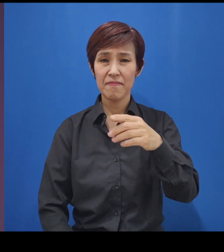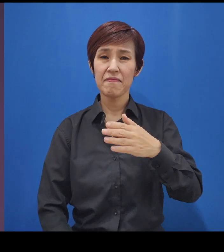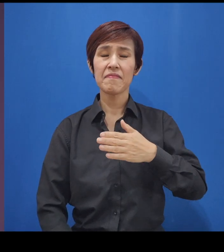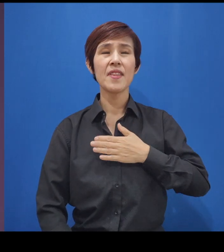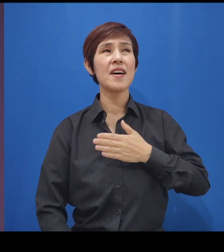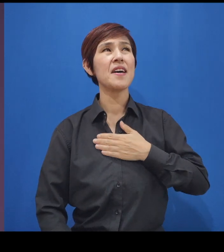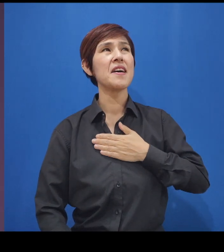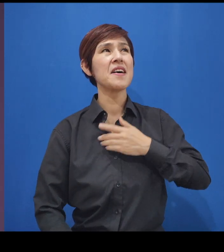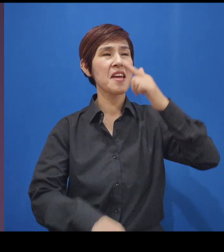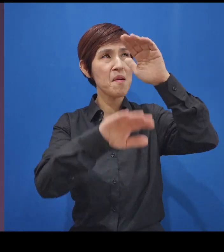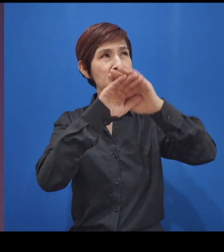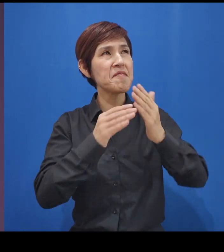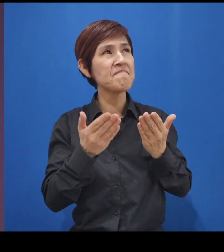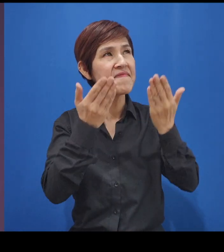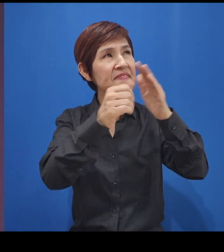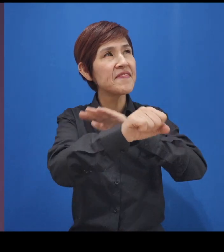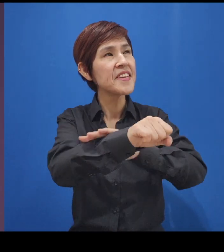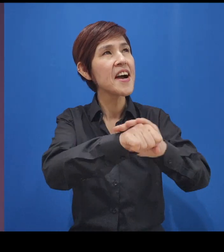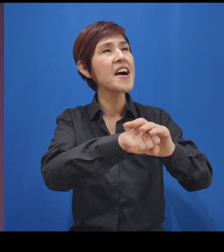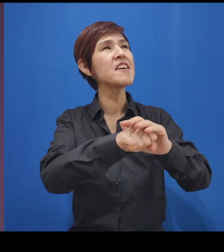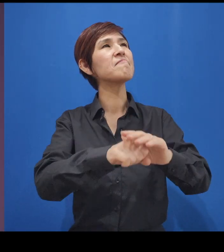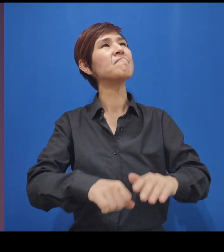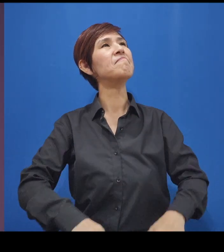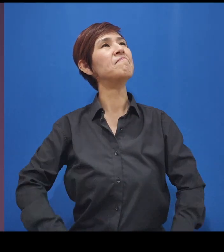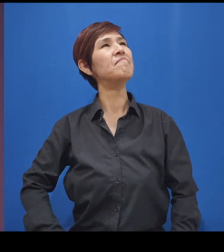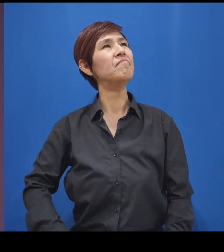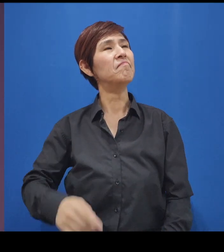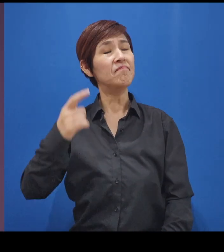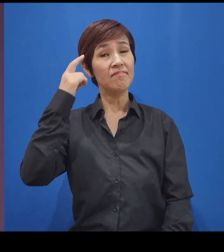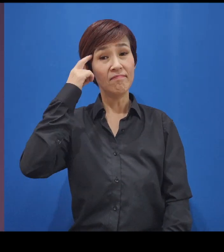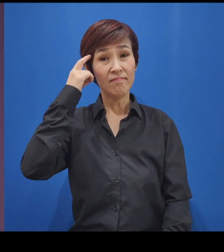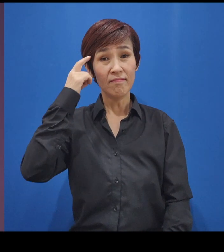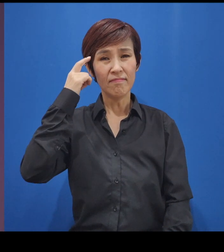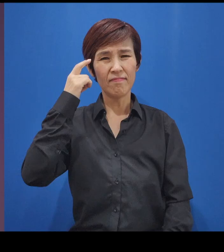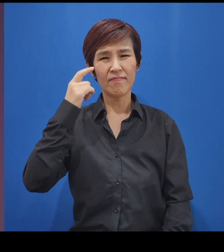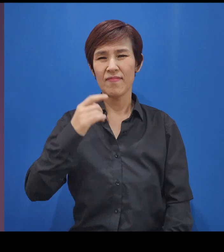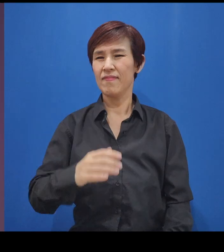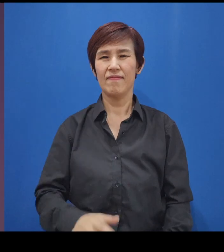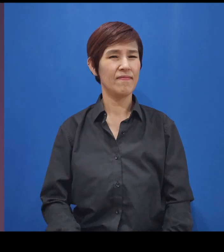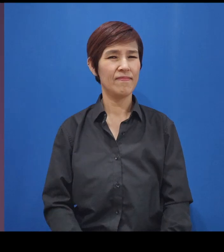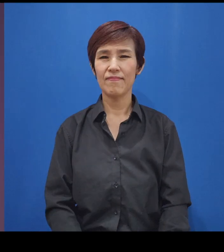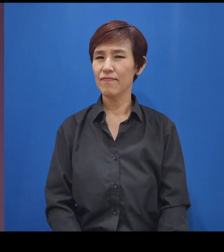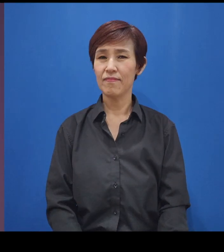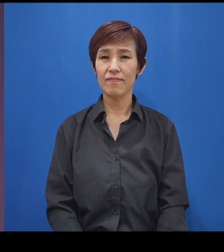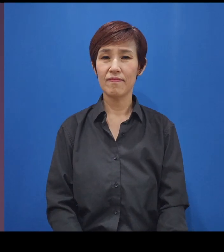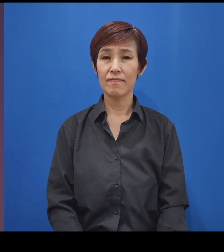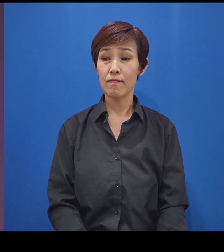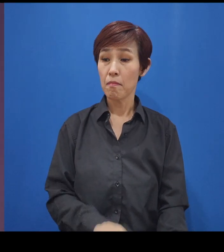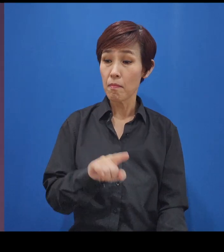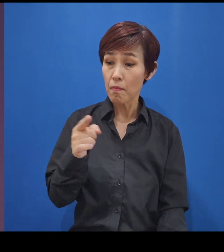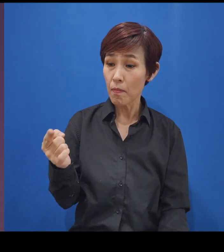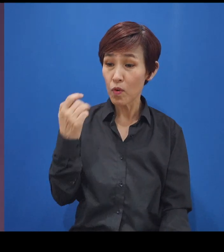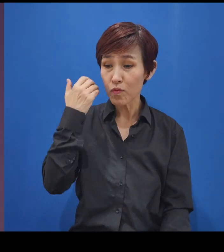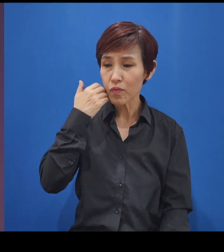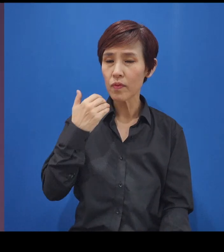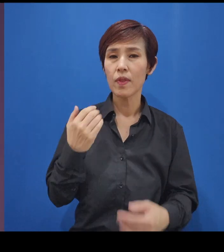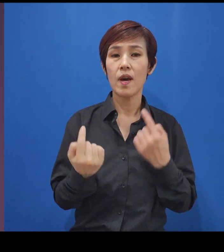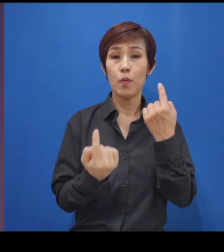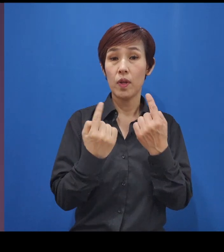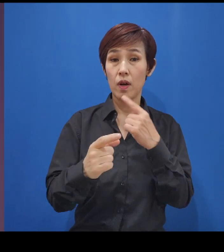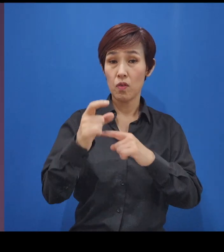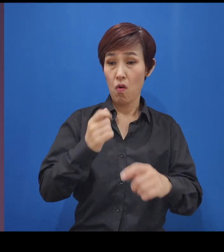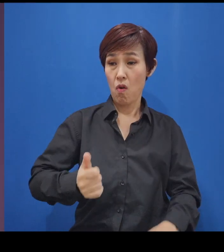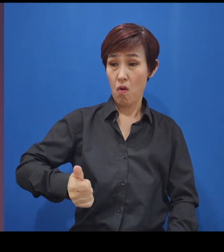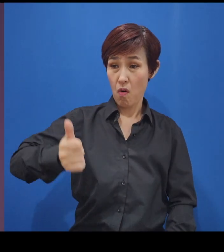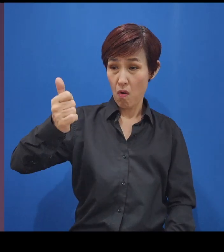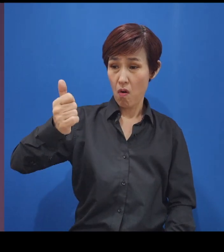내가 주님 앞에 예배 가장 잘 드리는 줄 알아. 그러나 사실 내 옆에는 나보다